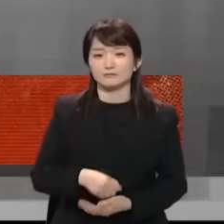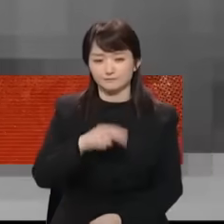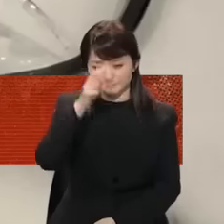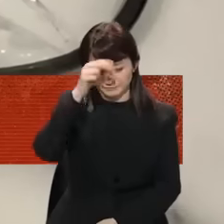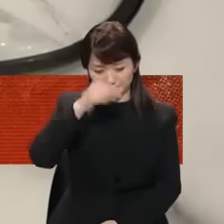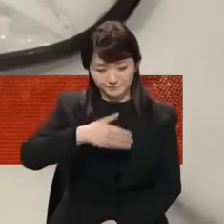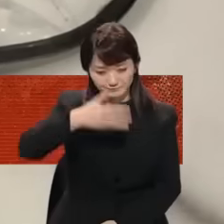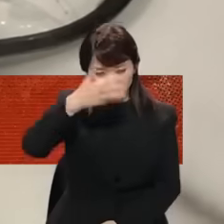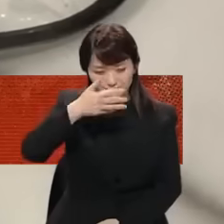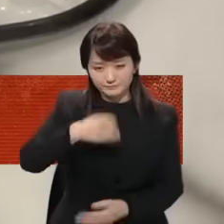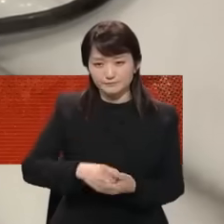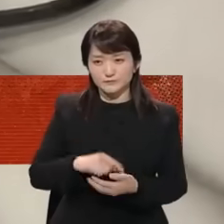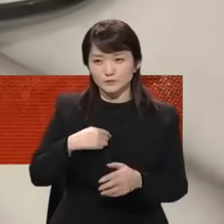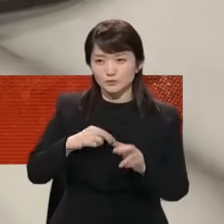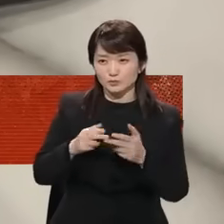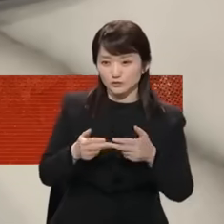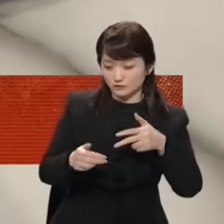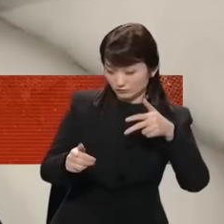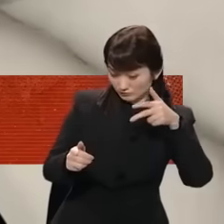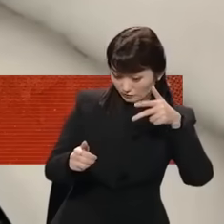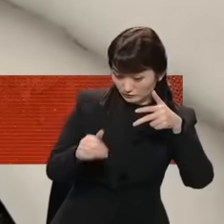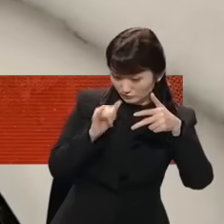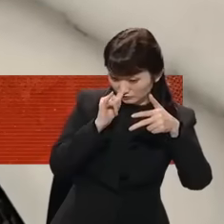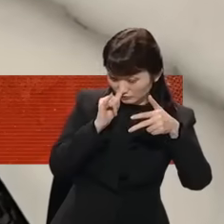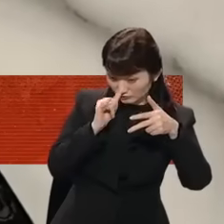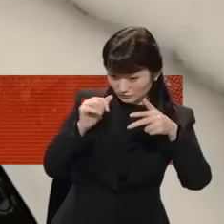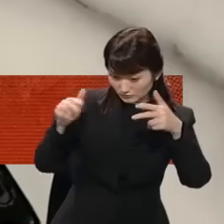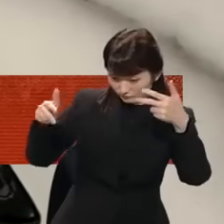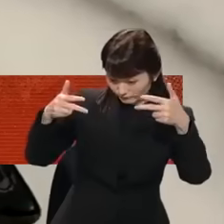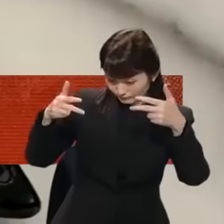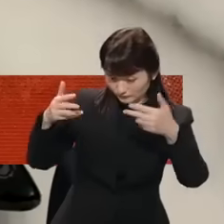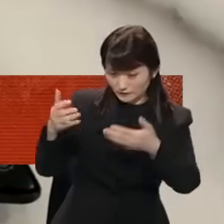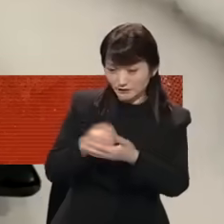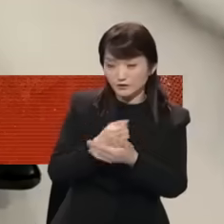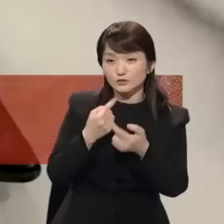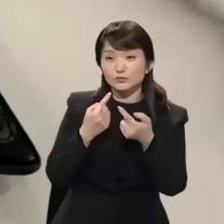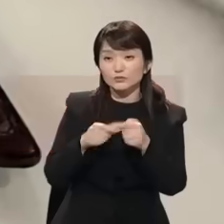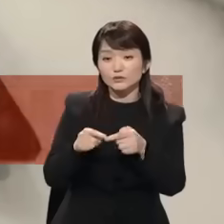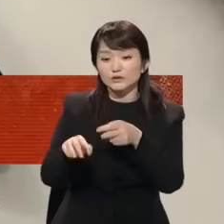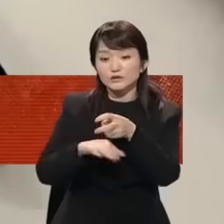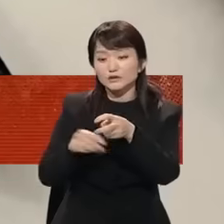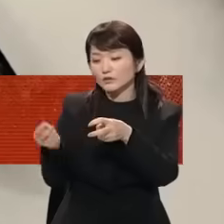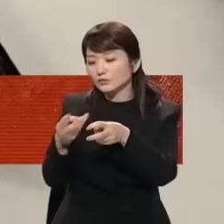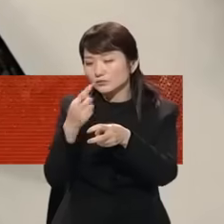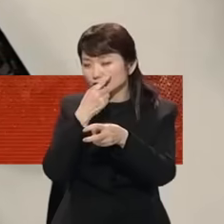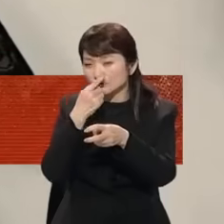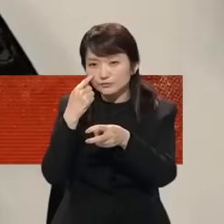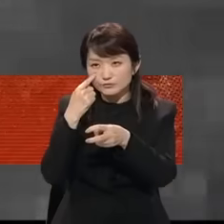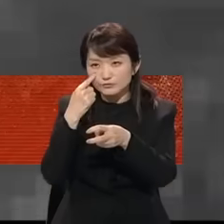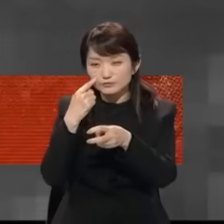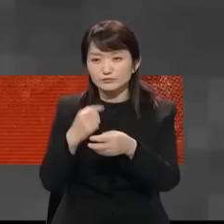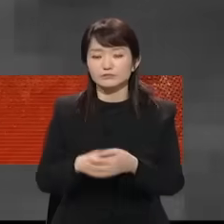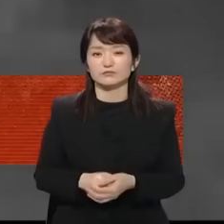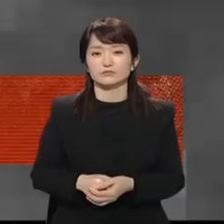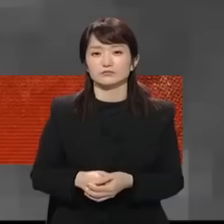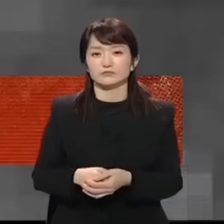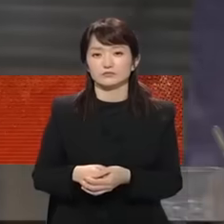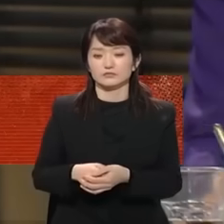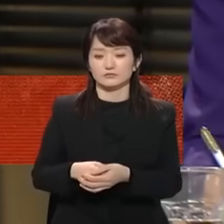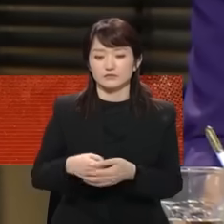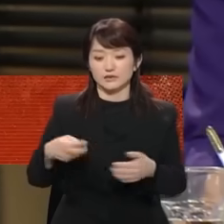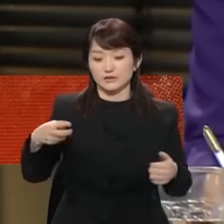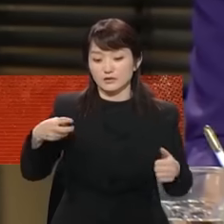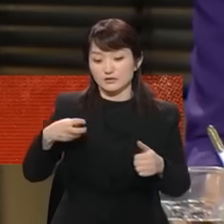영상하고 이제 본인이 촬영했던 영상도 있었고 CCTV도 있었고 분석을 해서 차 번호를 확인했고 저거는 차로 사람을 다치게 만든